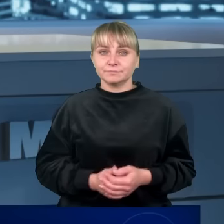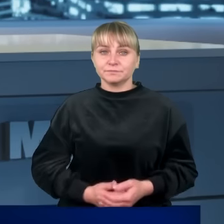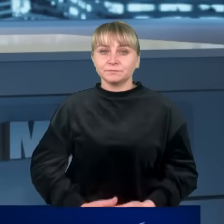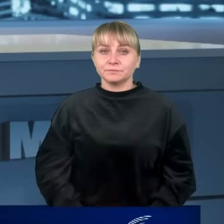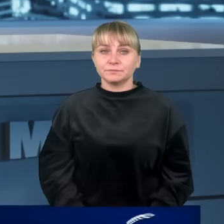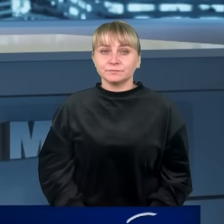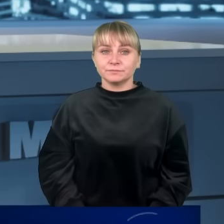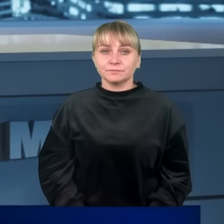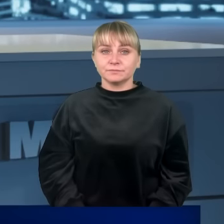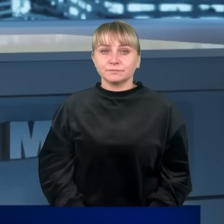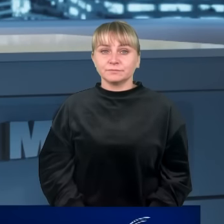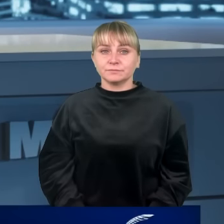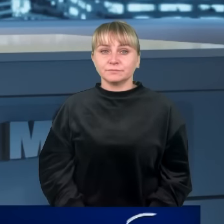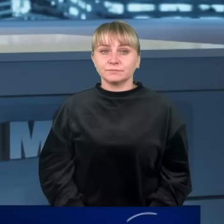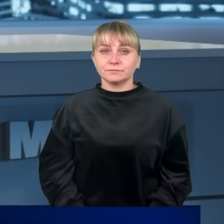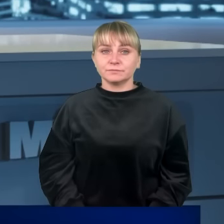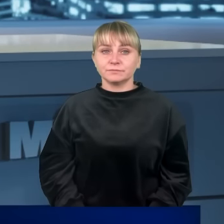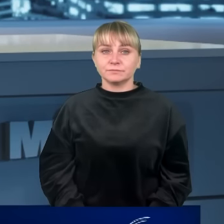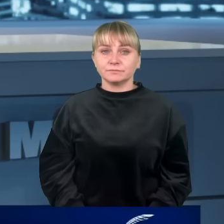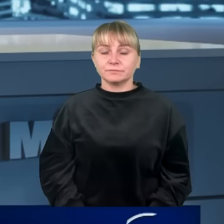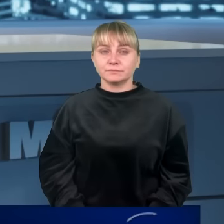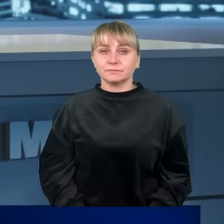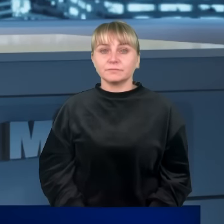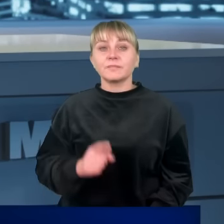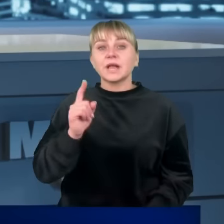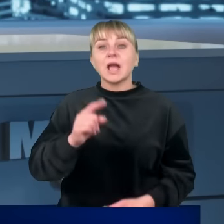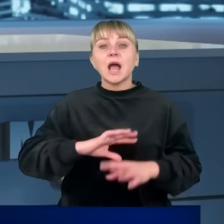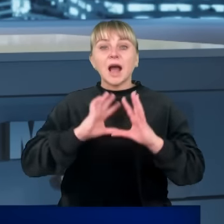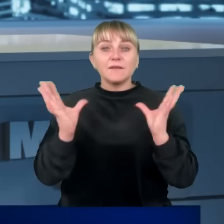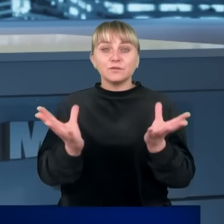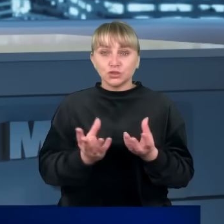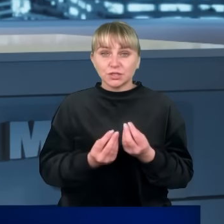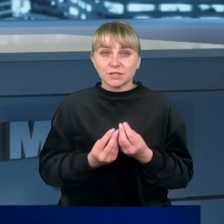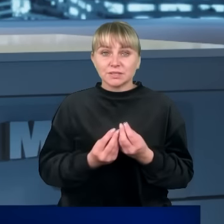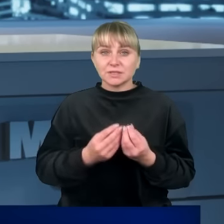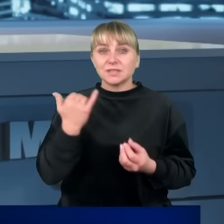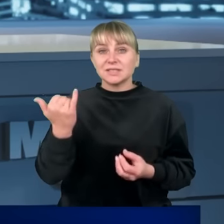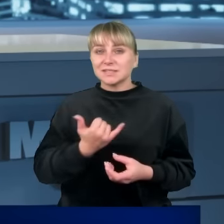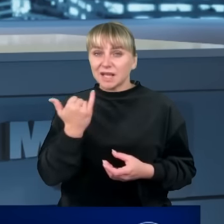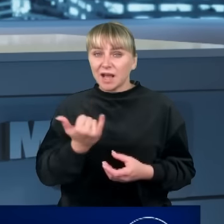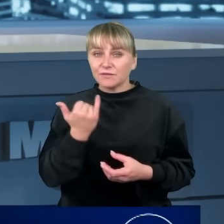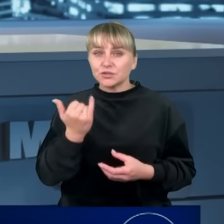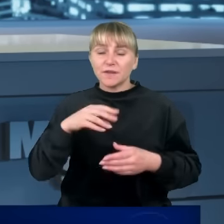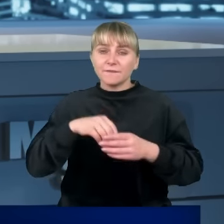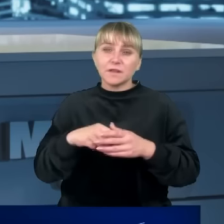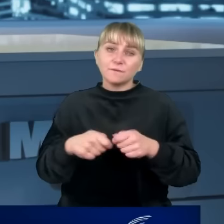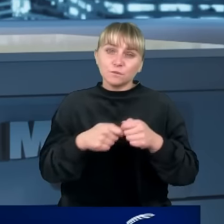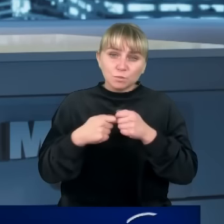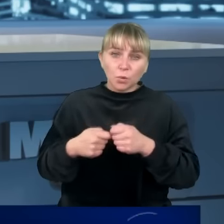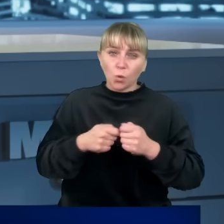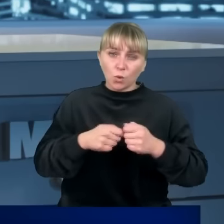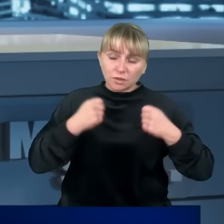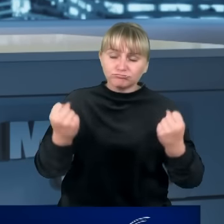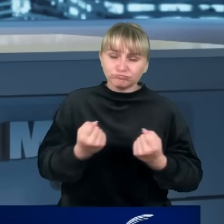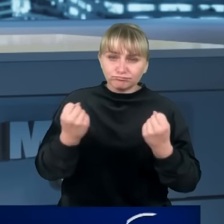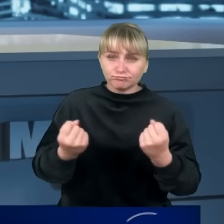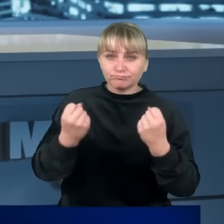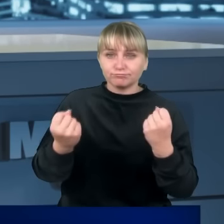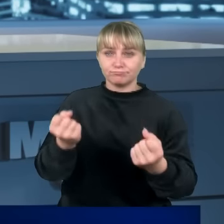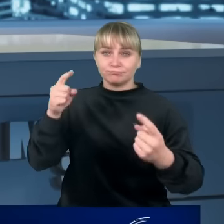No dobrze, ja panu pomogę. Ale wszyscy zawsze jakoś wspólnie dążyliśmy do tego celu, żeby było